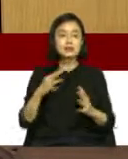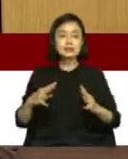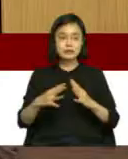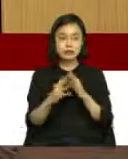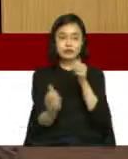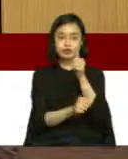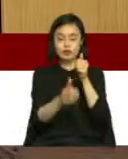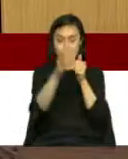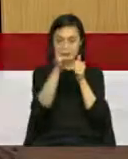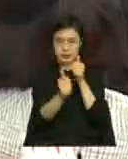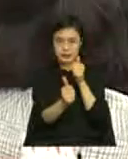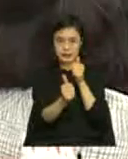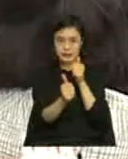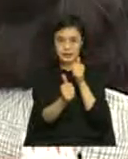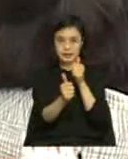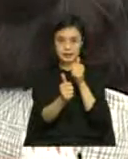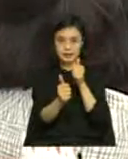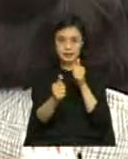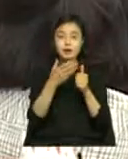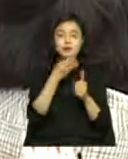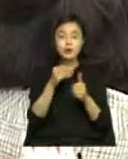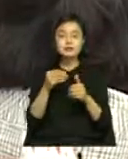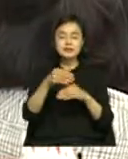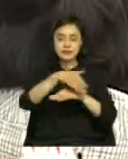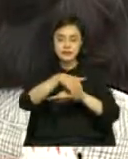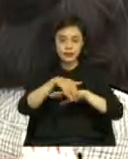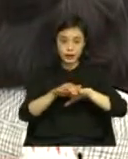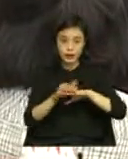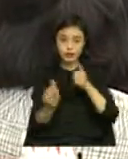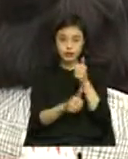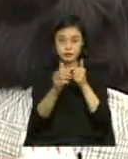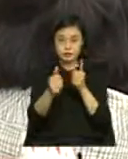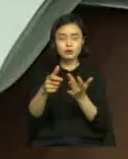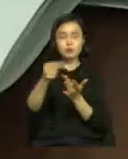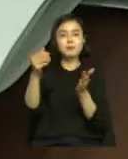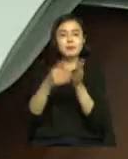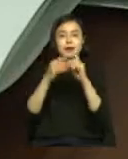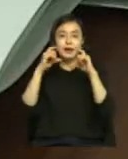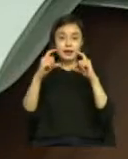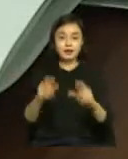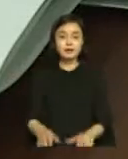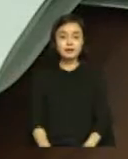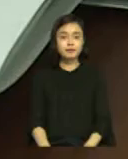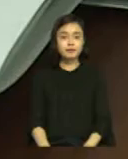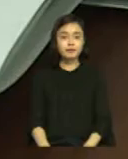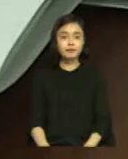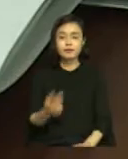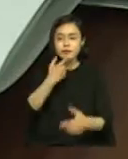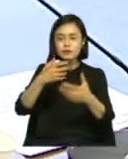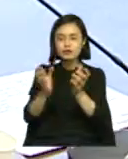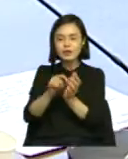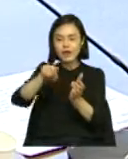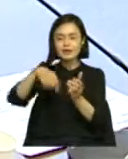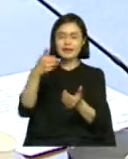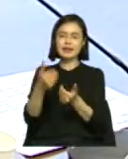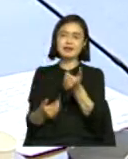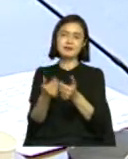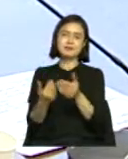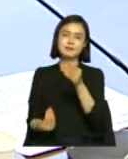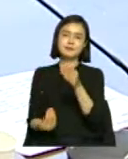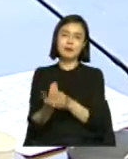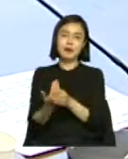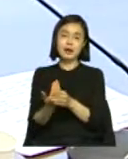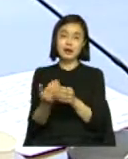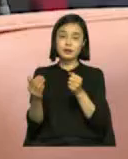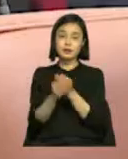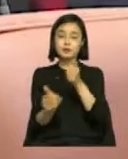당선되었음을 선포합니다. 결국 보름여 만에 원구성은 됐지만 의장 선거에선 민주당 내 내분으로, 상임위원장